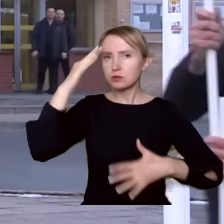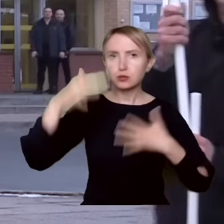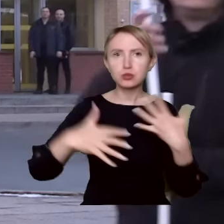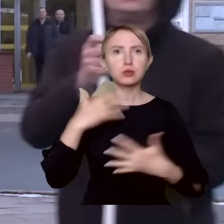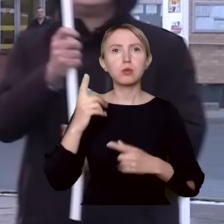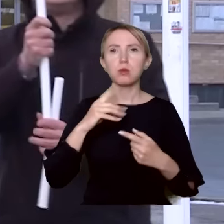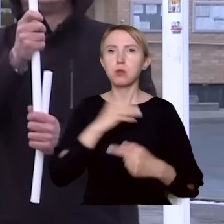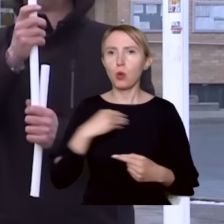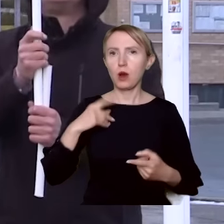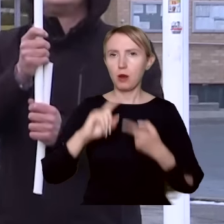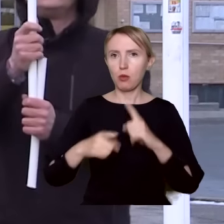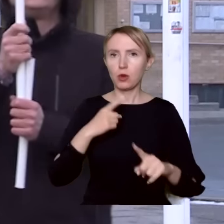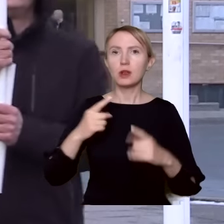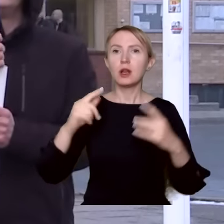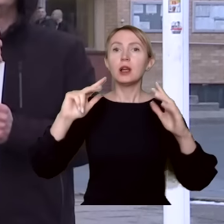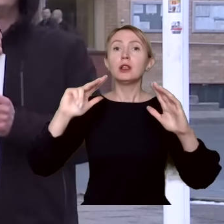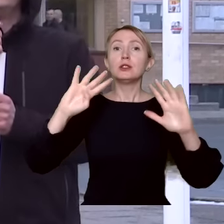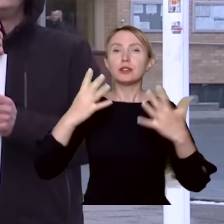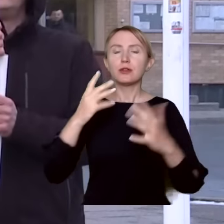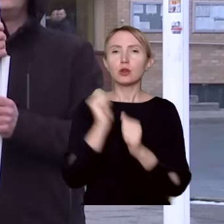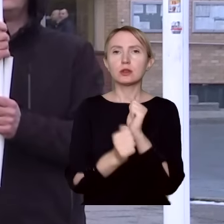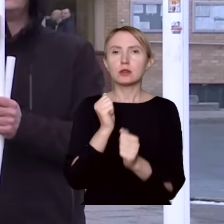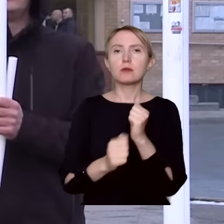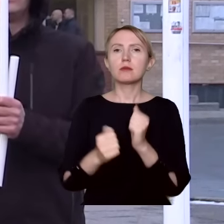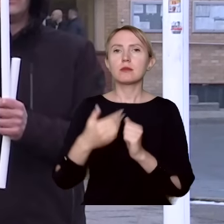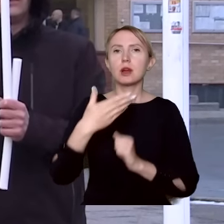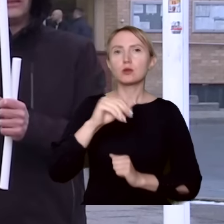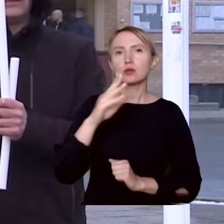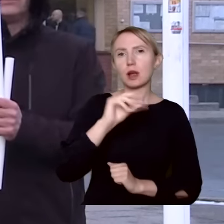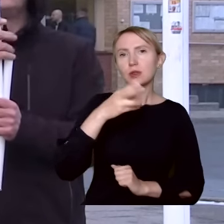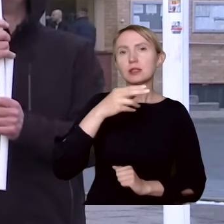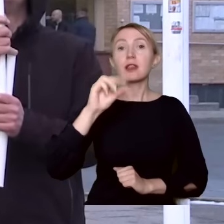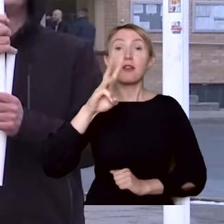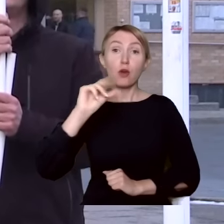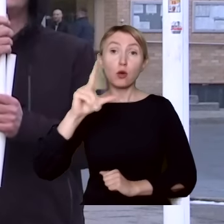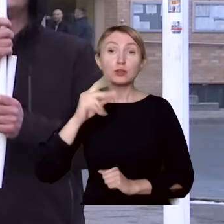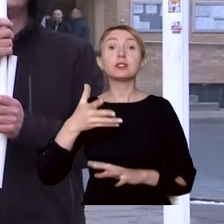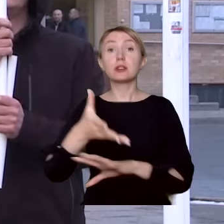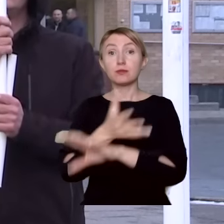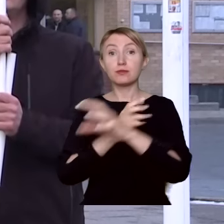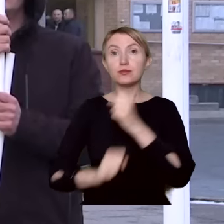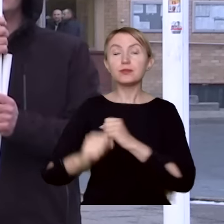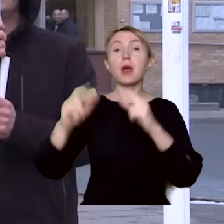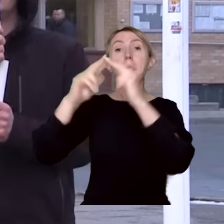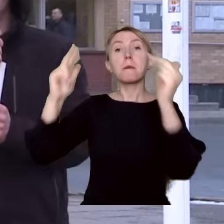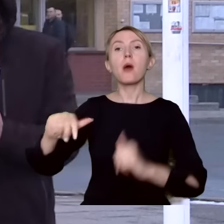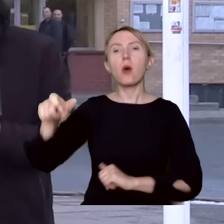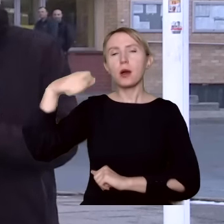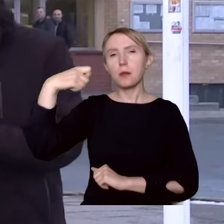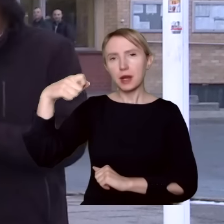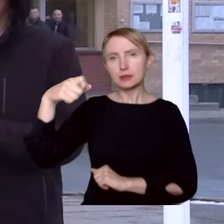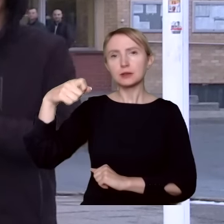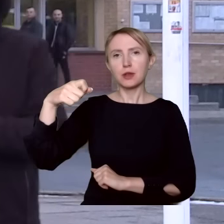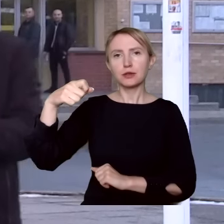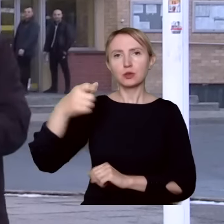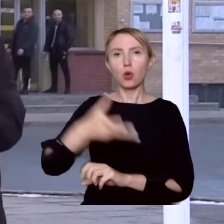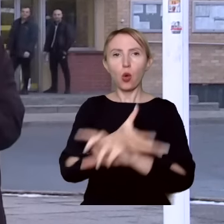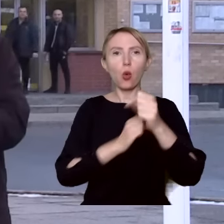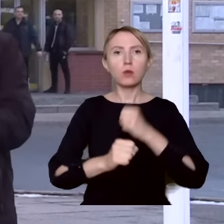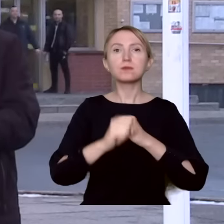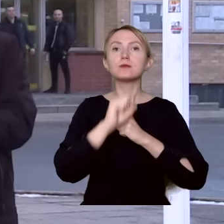polityce. 9 stycznia Mariusz Kamiński i Maciej Wąsik zostają zatrzymani w Pałacu Prezydenckim, zostają osadzeni w